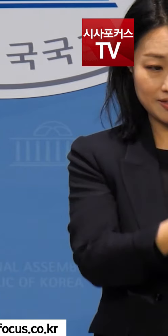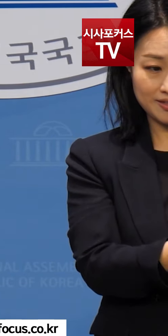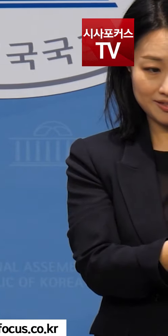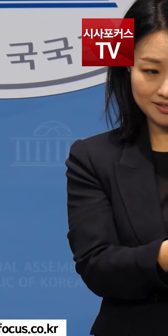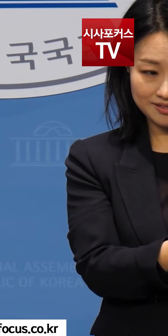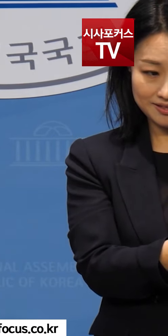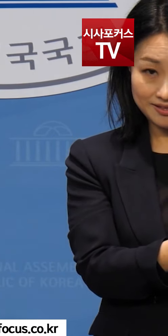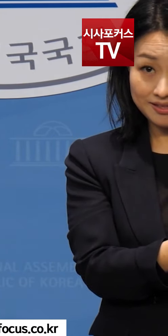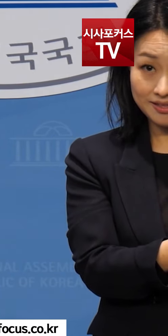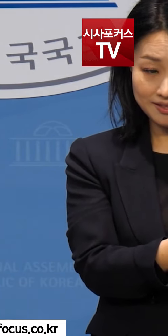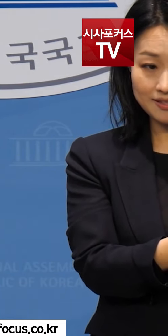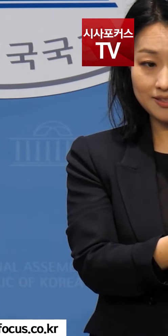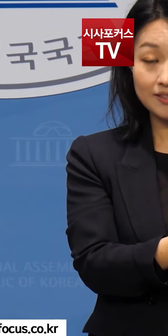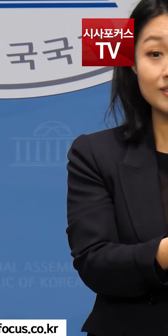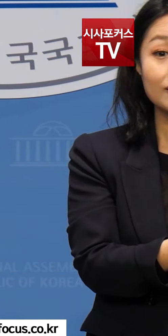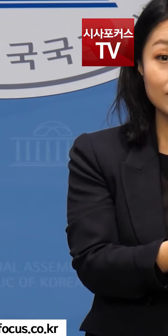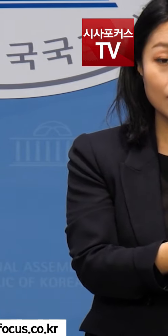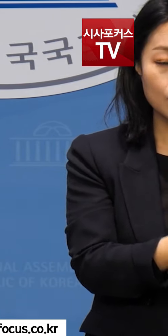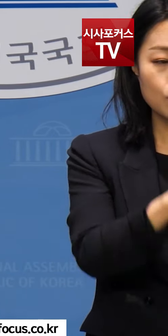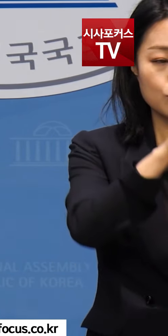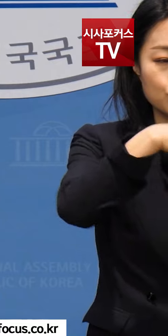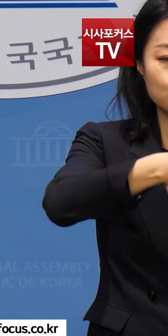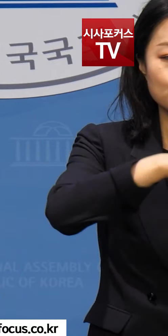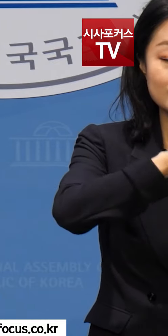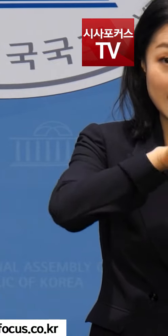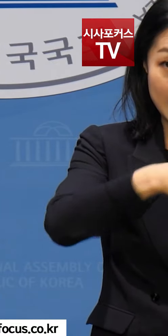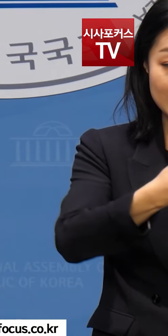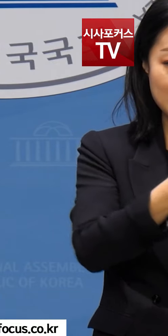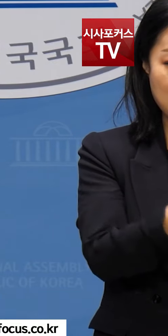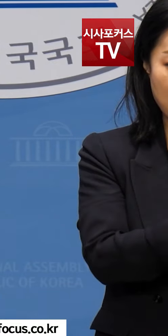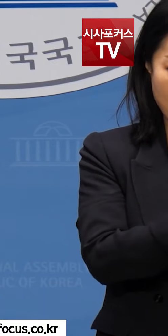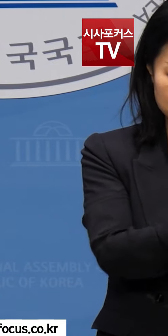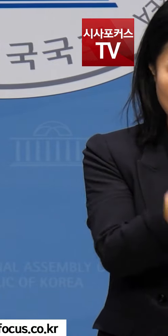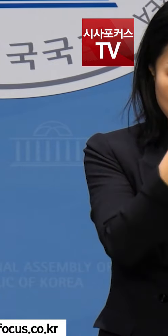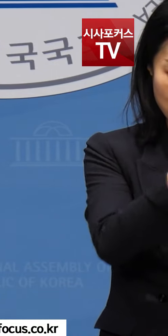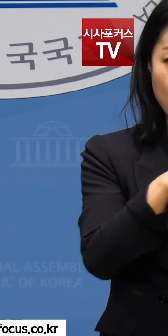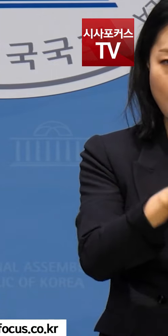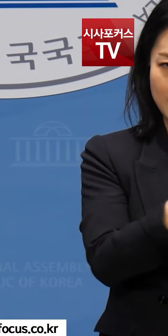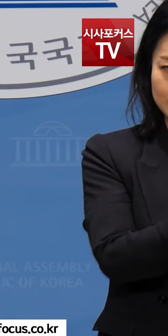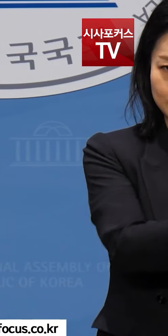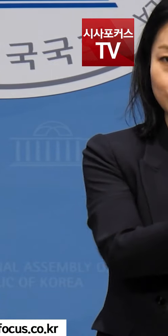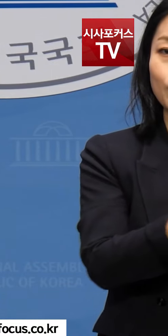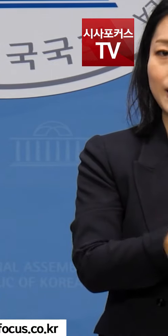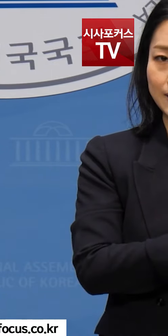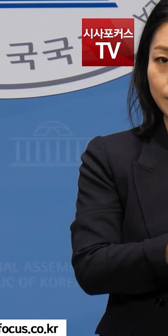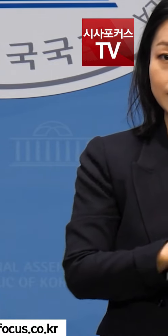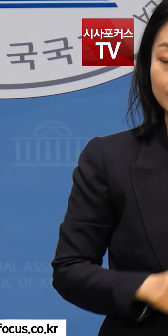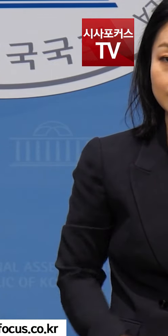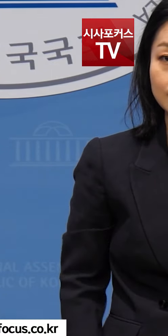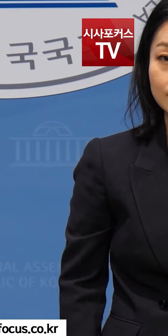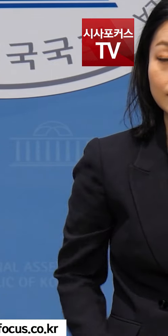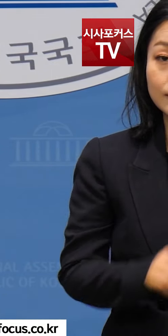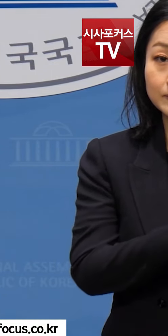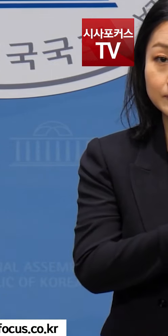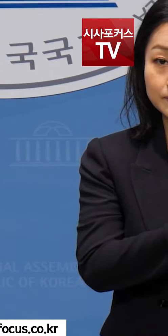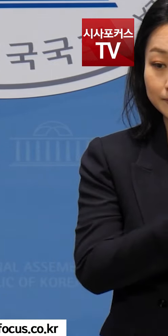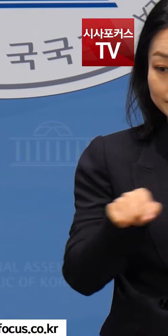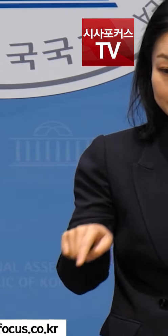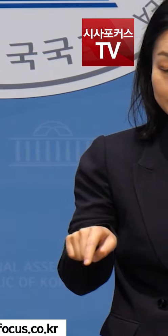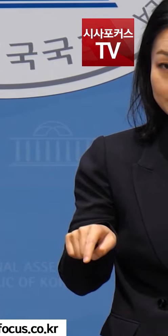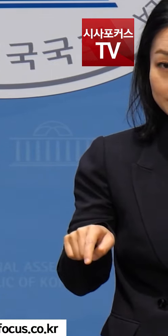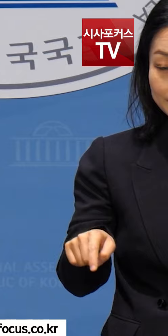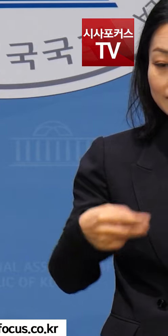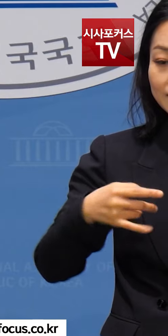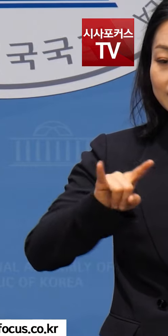최소 4차례 했던 유재은 법무관리관이라고 합니다. 법무관리관실은 대대장 2명만